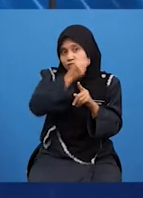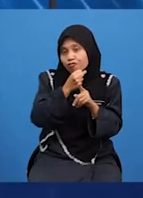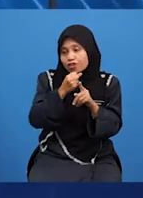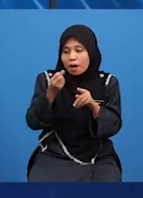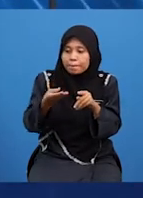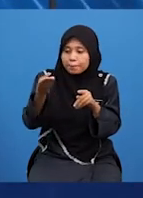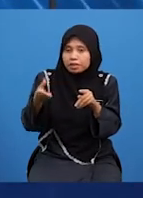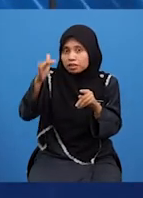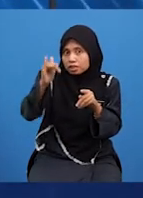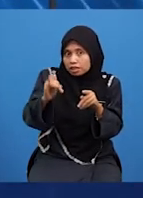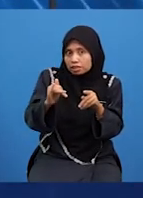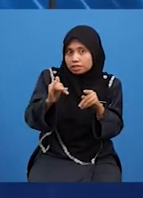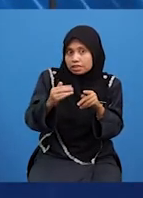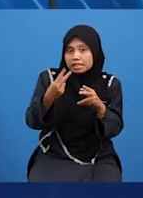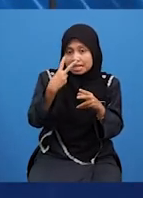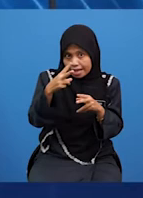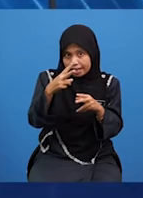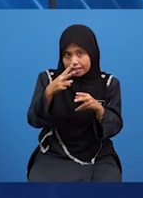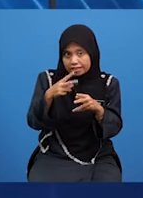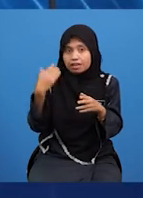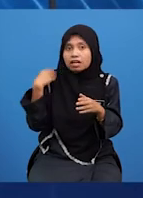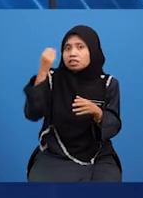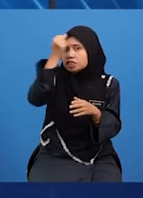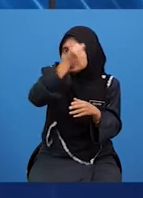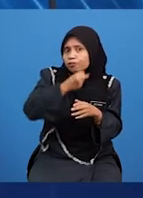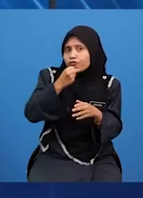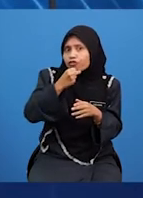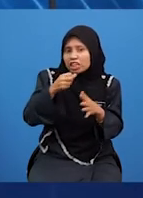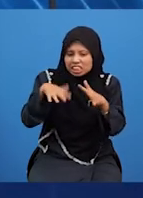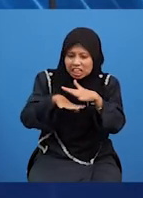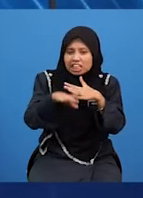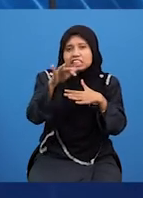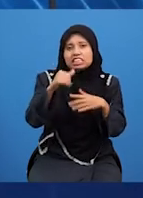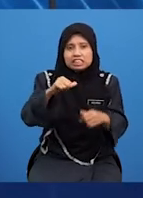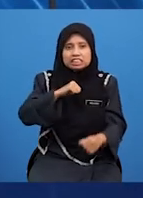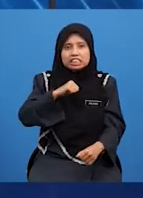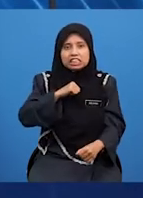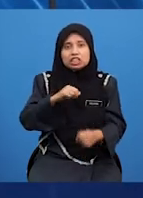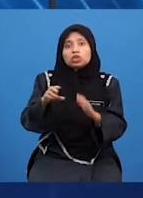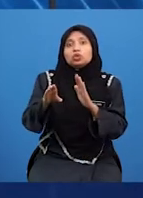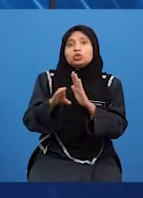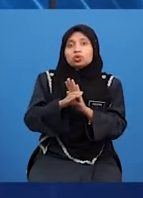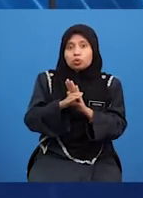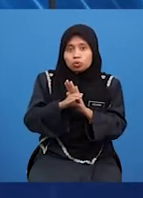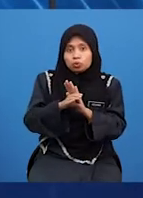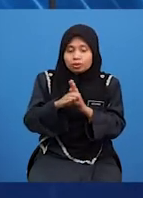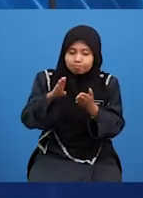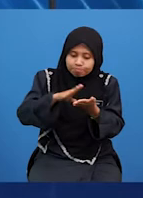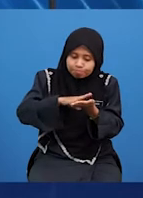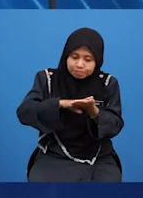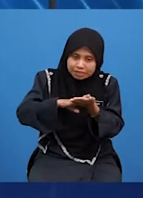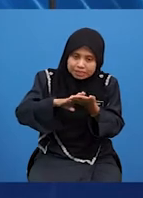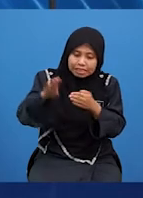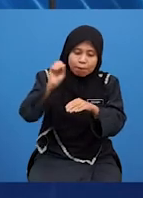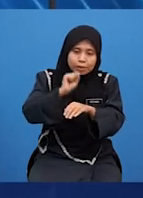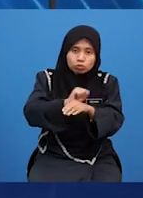objek mempunyai sifat dan juga jalinan yang tersendiri. Maksudnya macam kalau anda kata buah tembikai dia licin, jalinan dia kurang. Tapi kalau buah